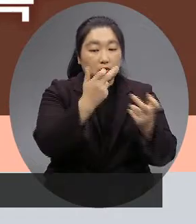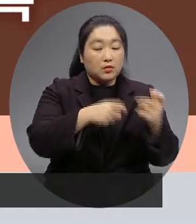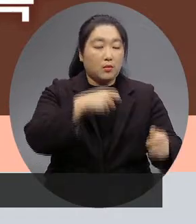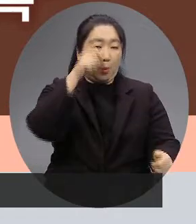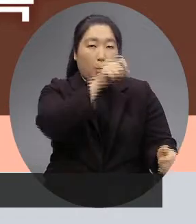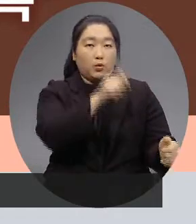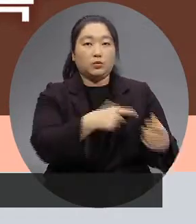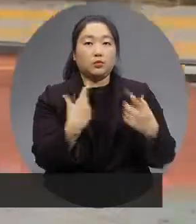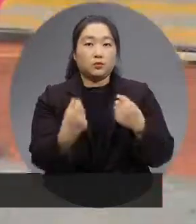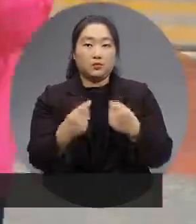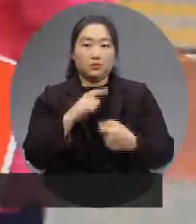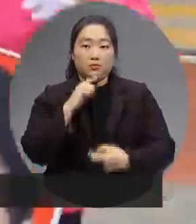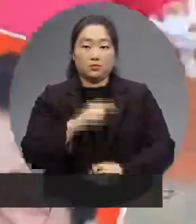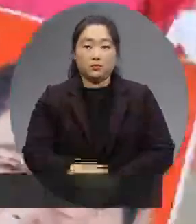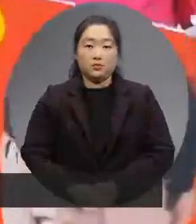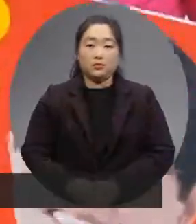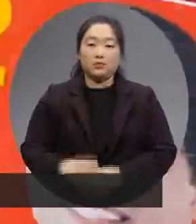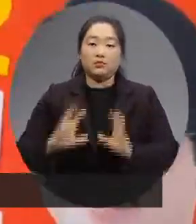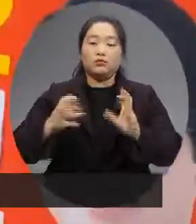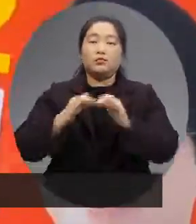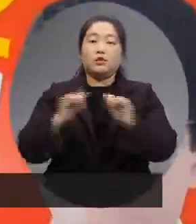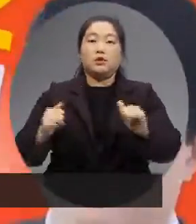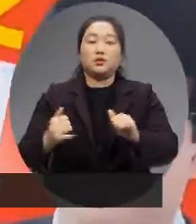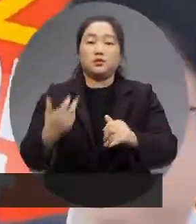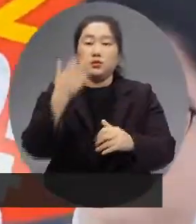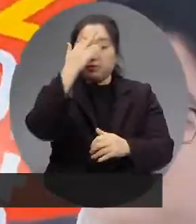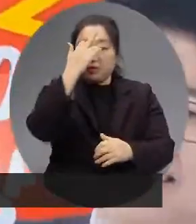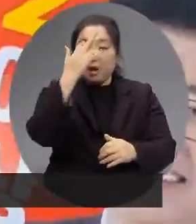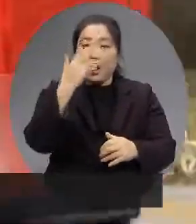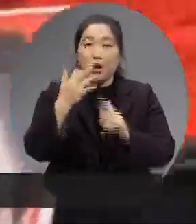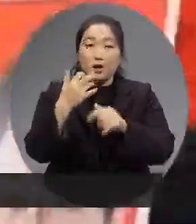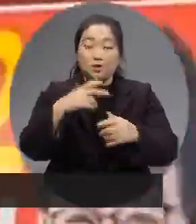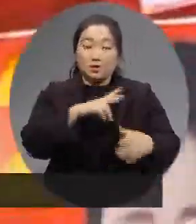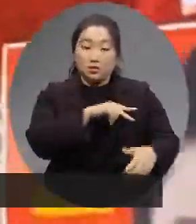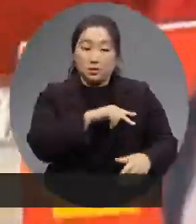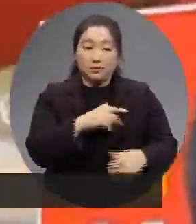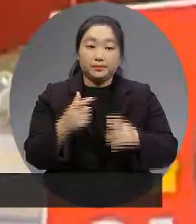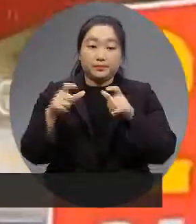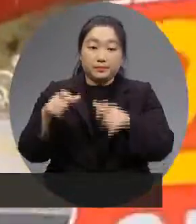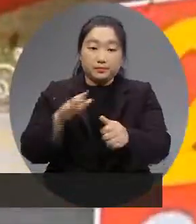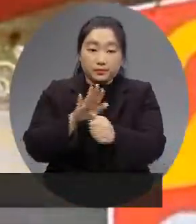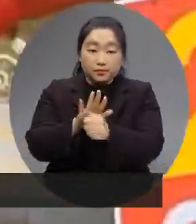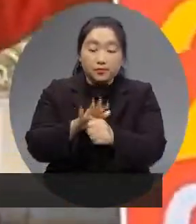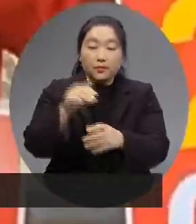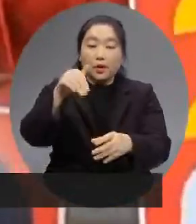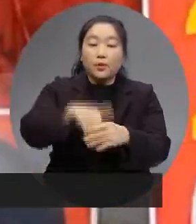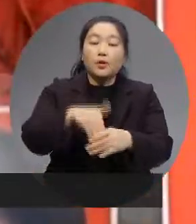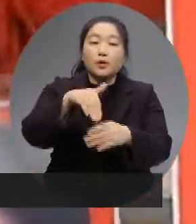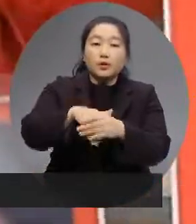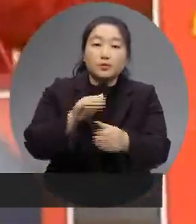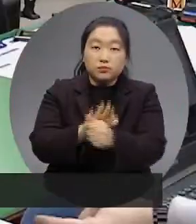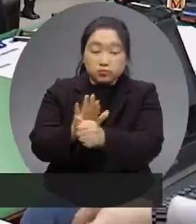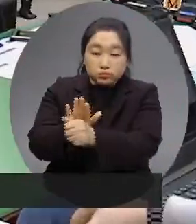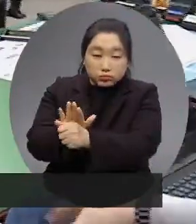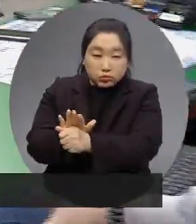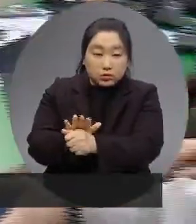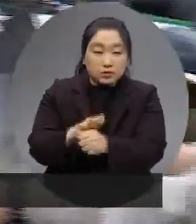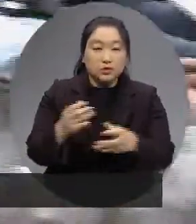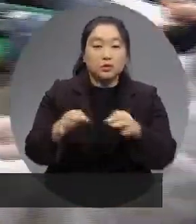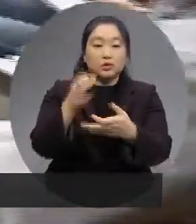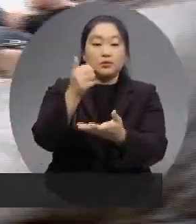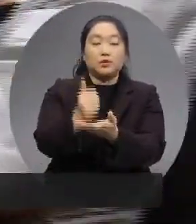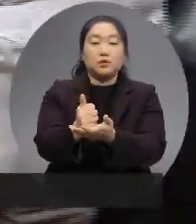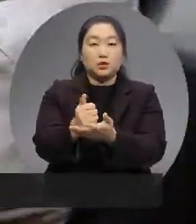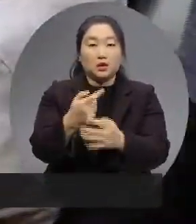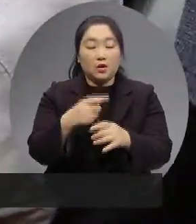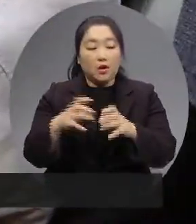모독이다. 국민의힘 최정원 도의원은 최근 같은 지역구 시의원 보궐선거를 도와주면서 김용환 지사에